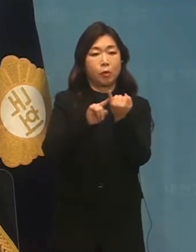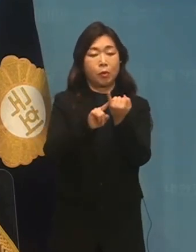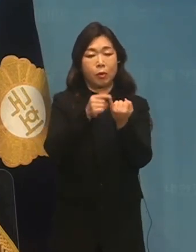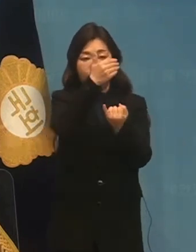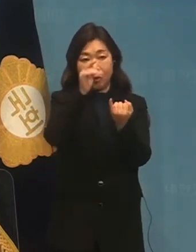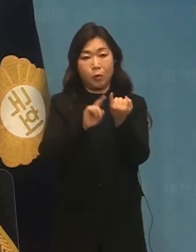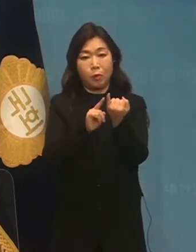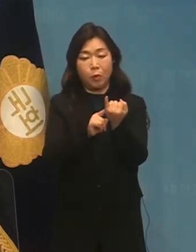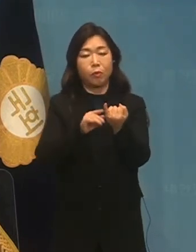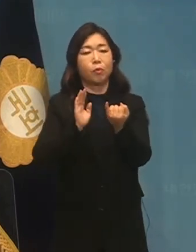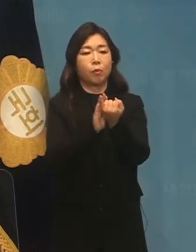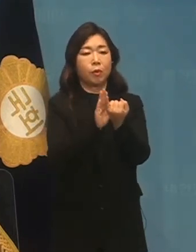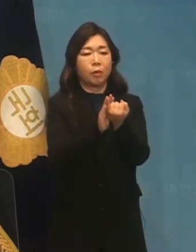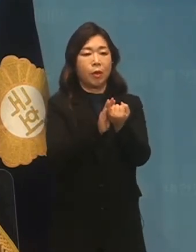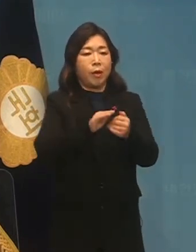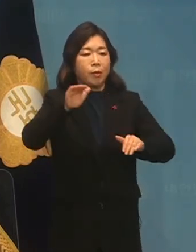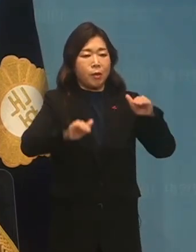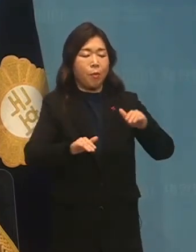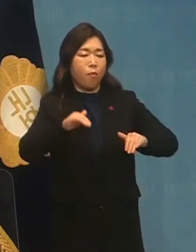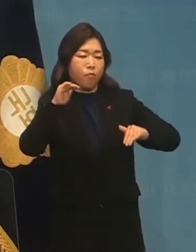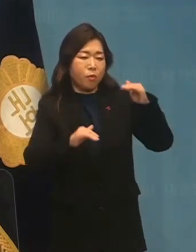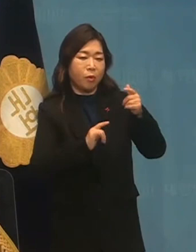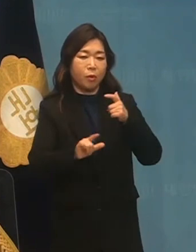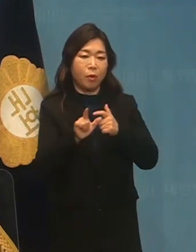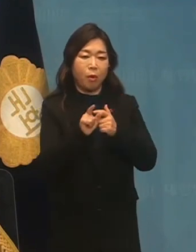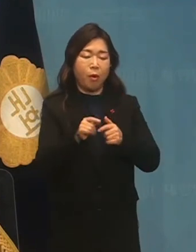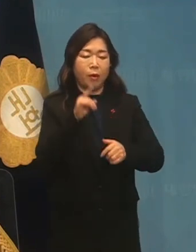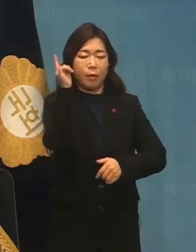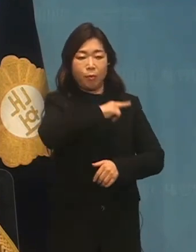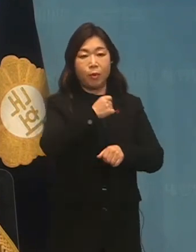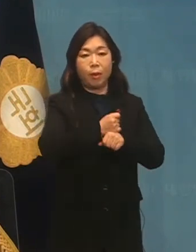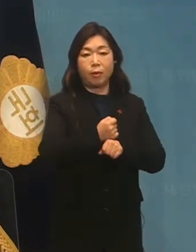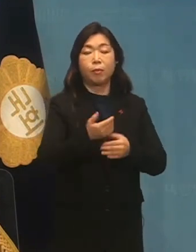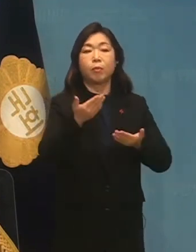차별과 불평등을 더 악화할 것입니다.